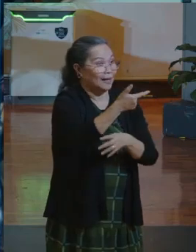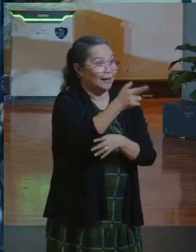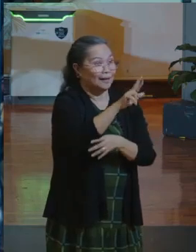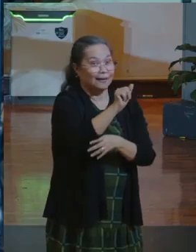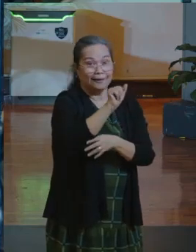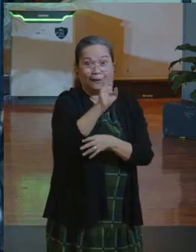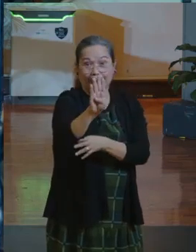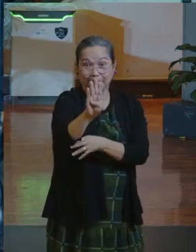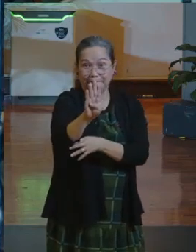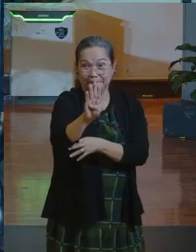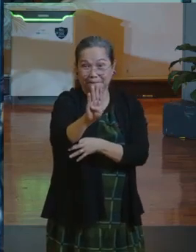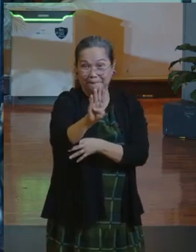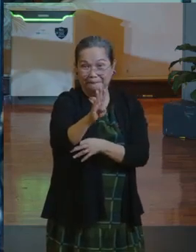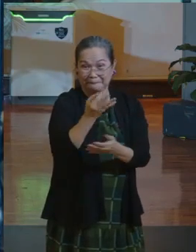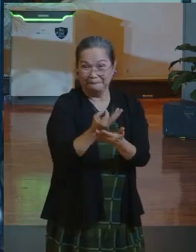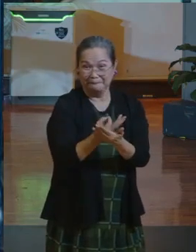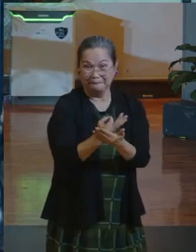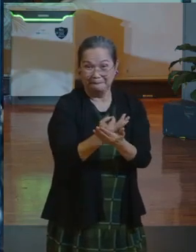pang-Uber,